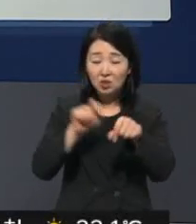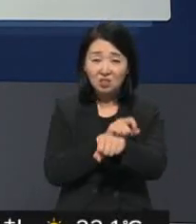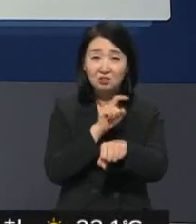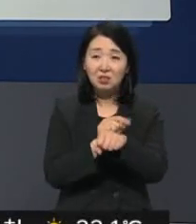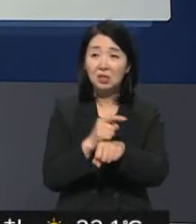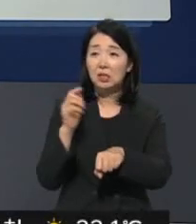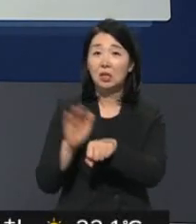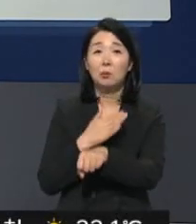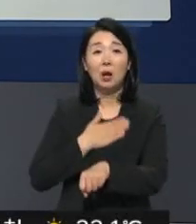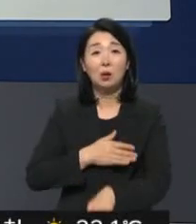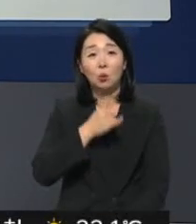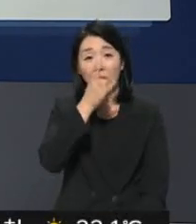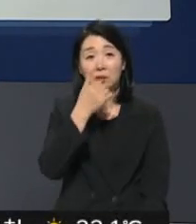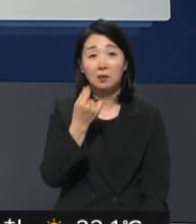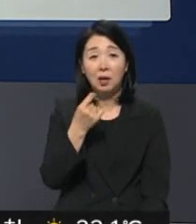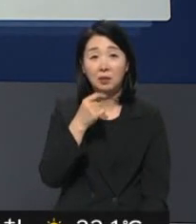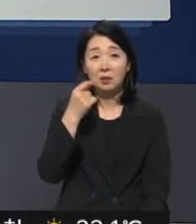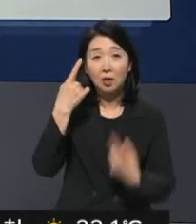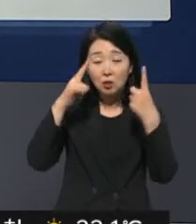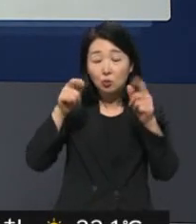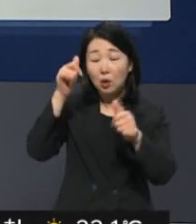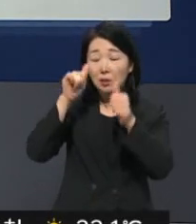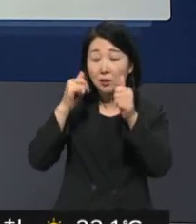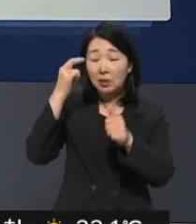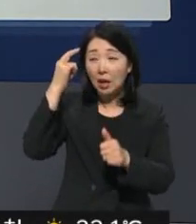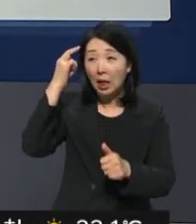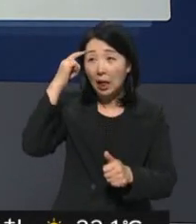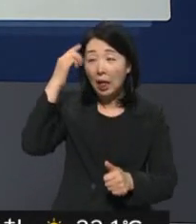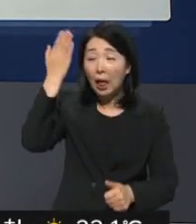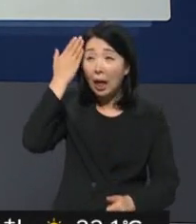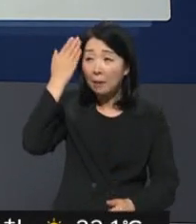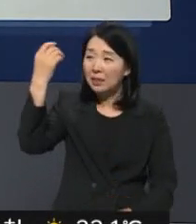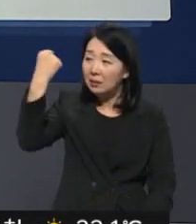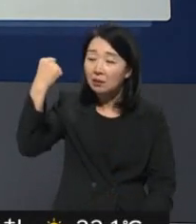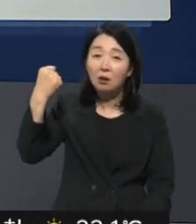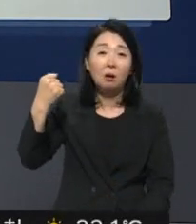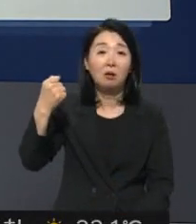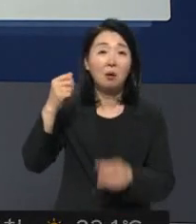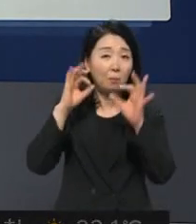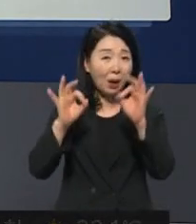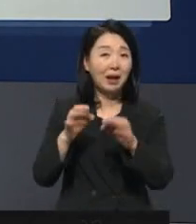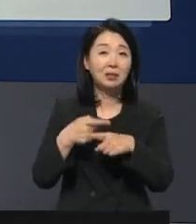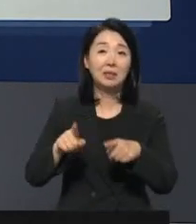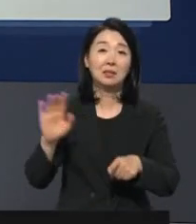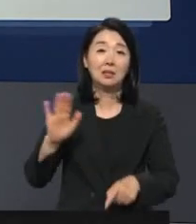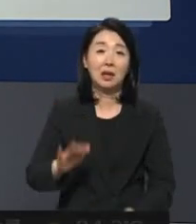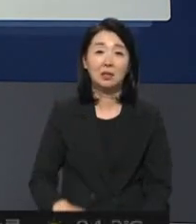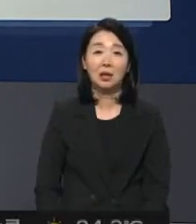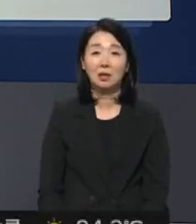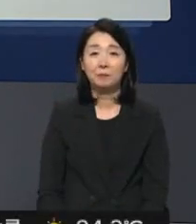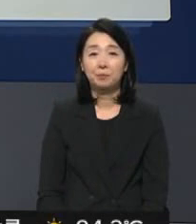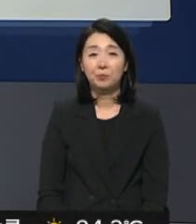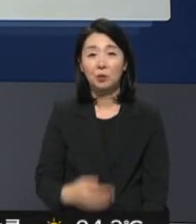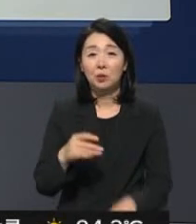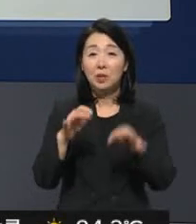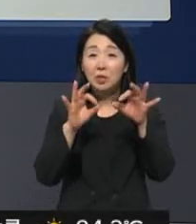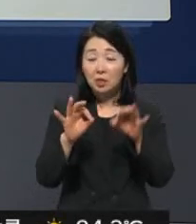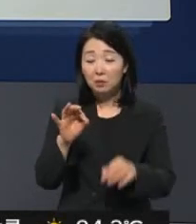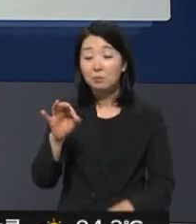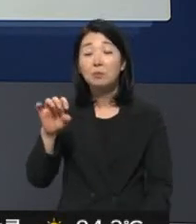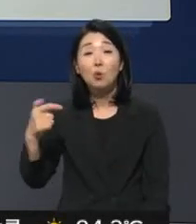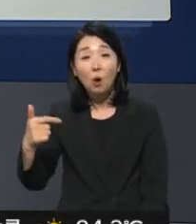망각한 것 같아요. 수능은 암기력을 보는 시험이 아니지 않나요? 이렇게 댓글 주셨고요. 아이디 김땡어님, 출제